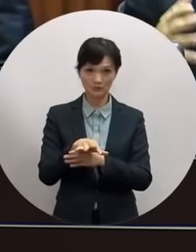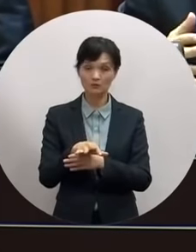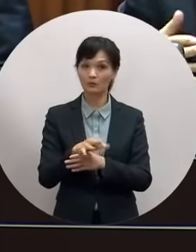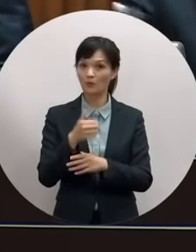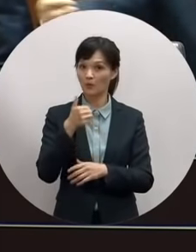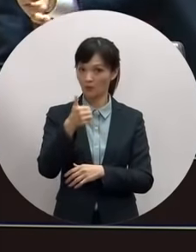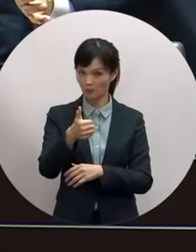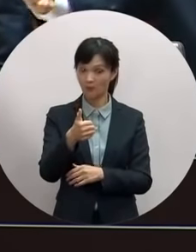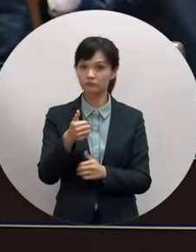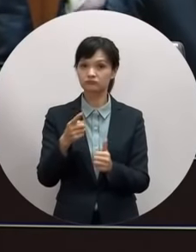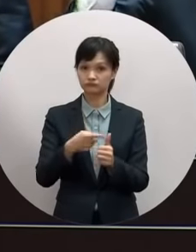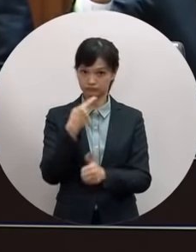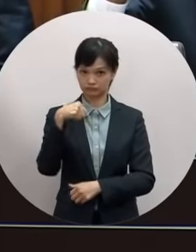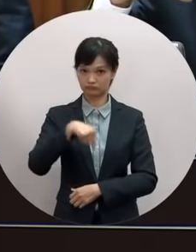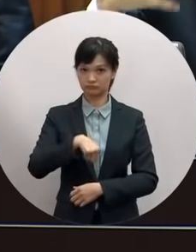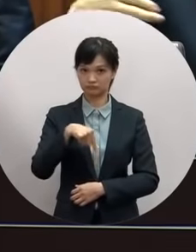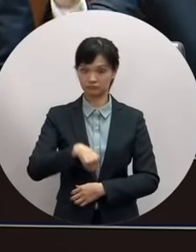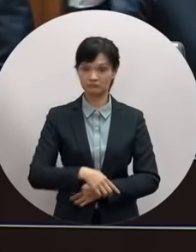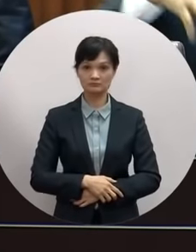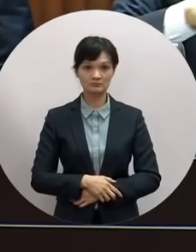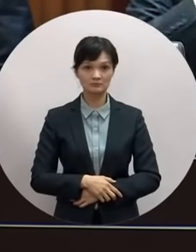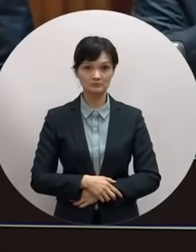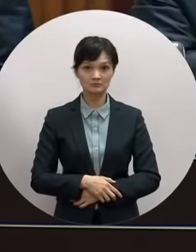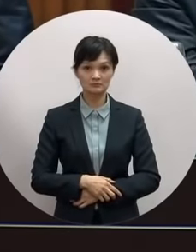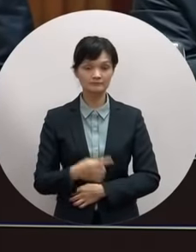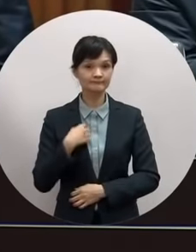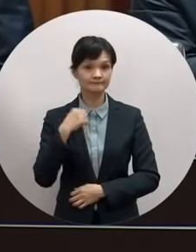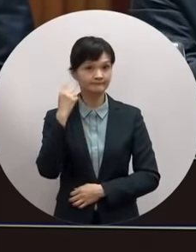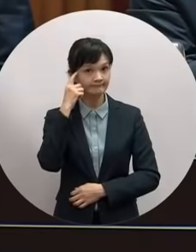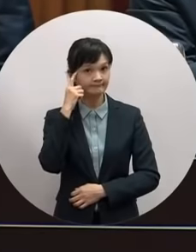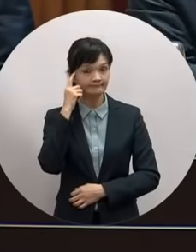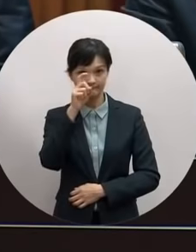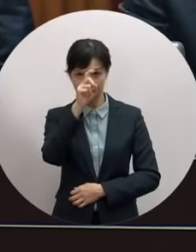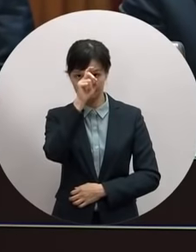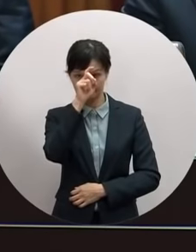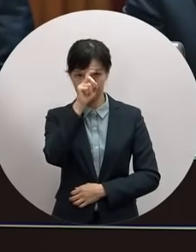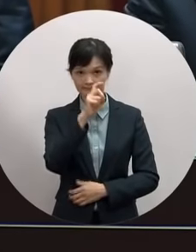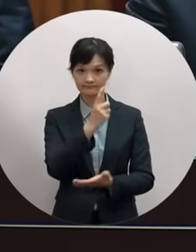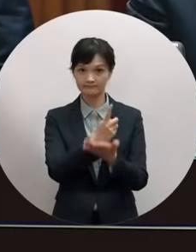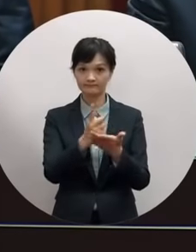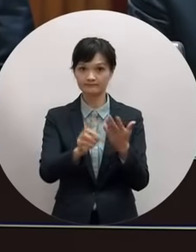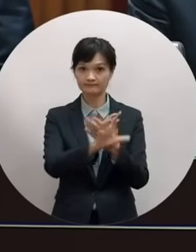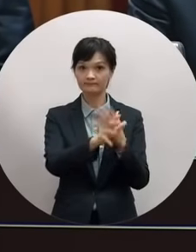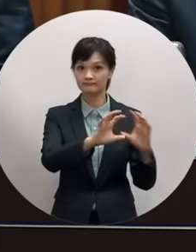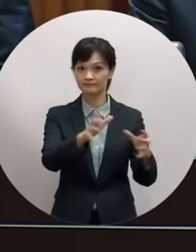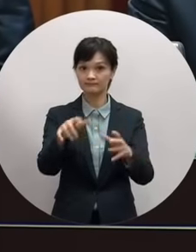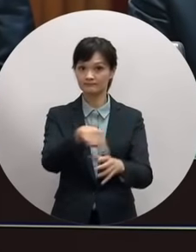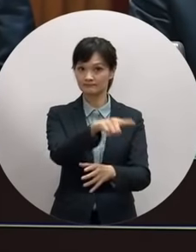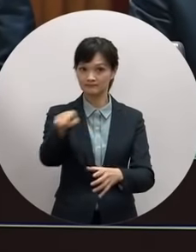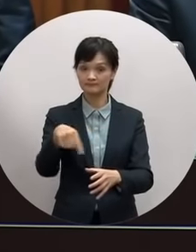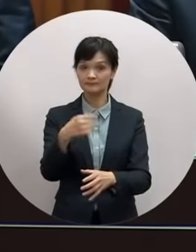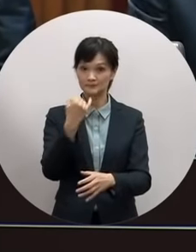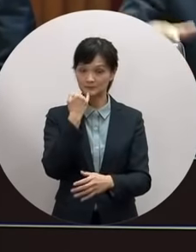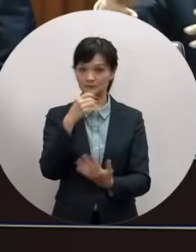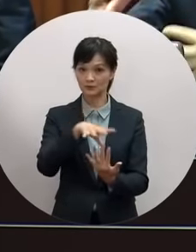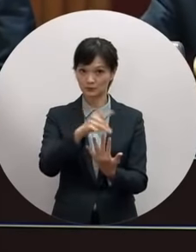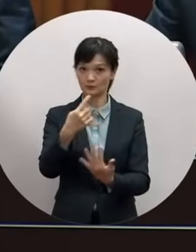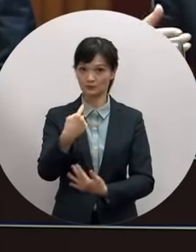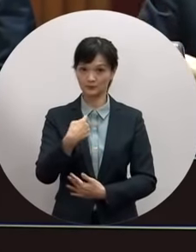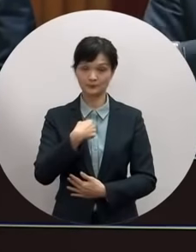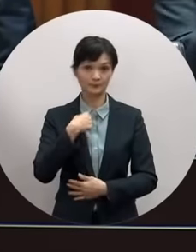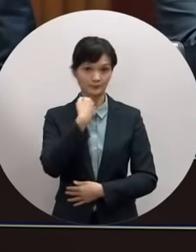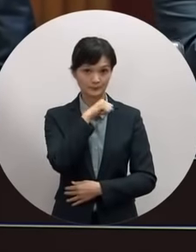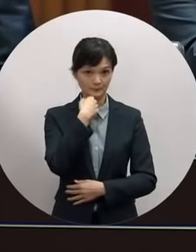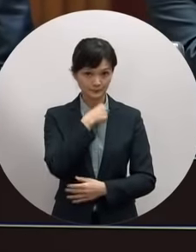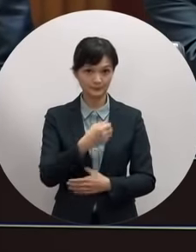希望因此各国都选定台湾来投资，现在很多外资来投资，